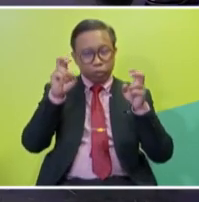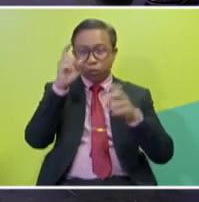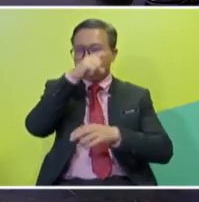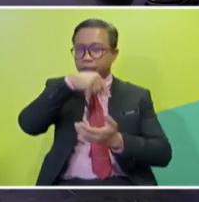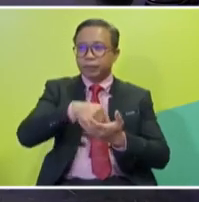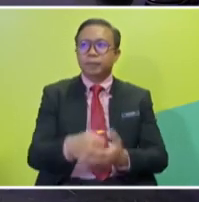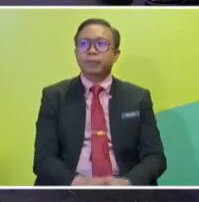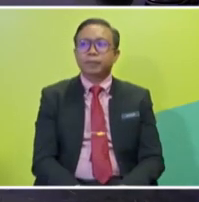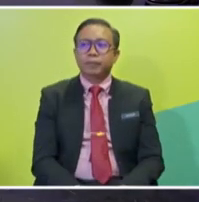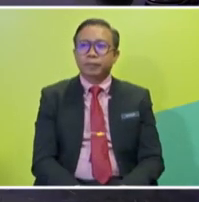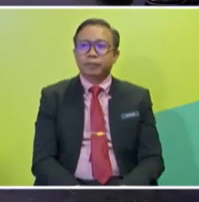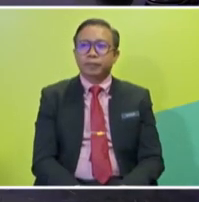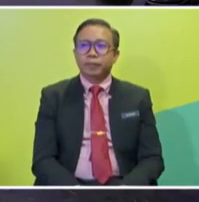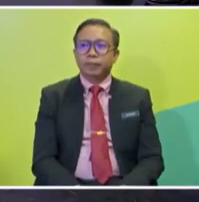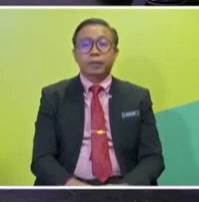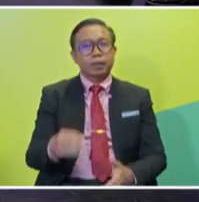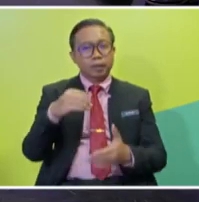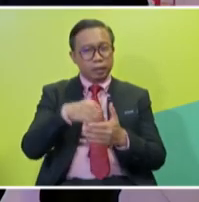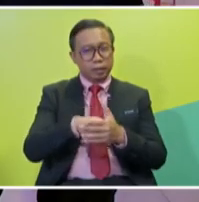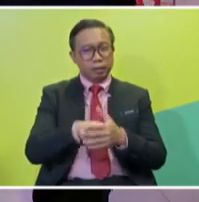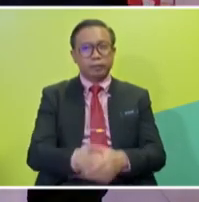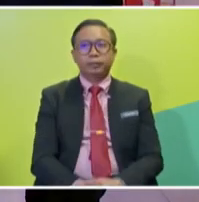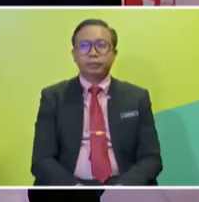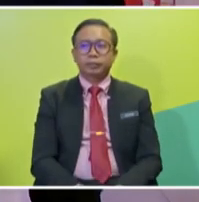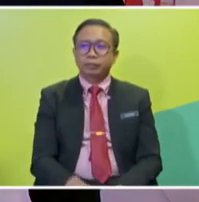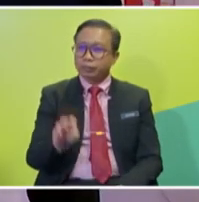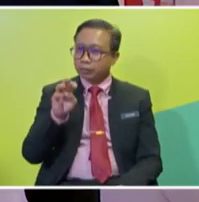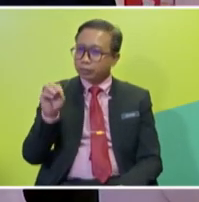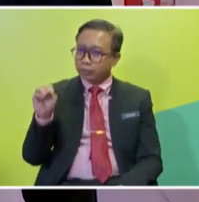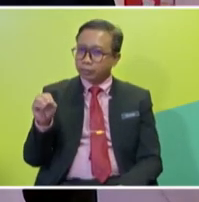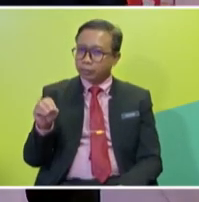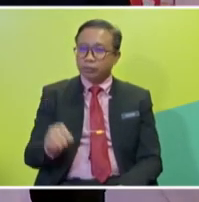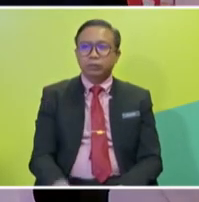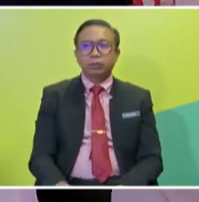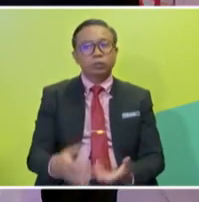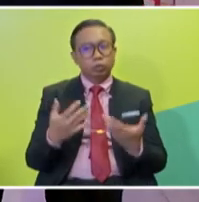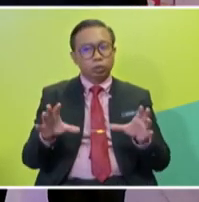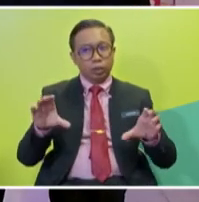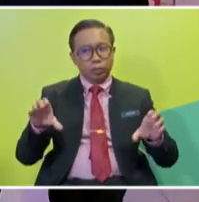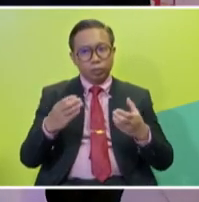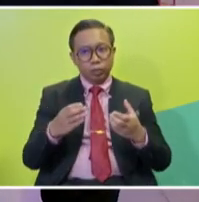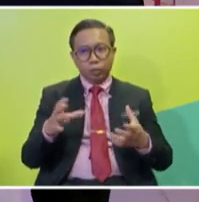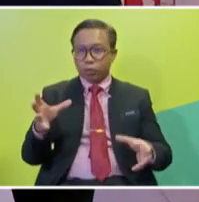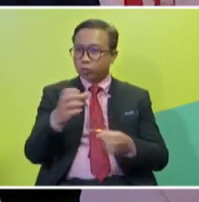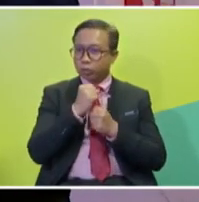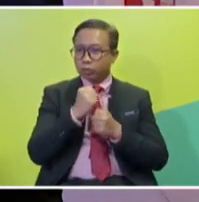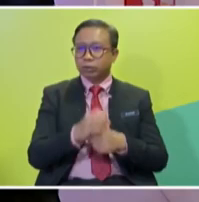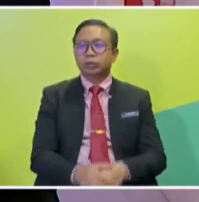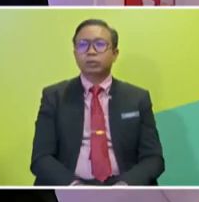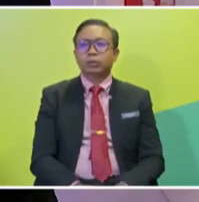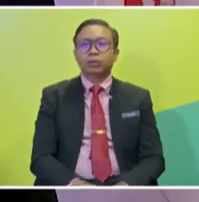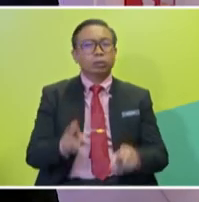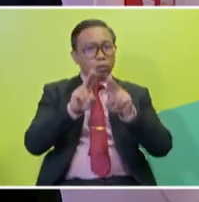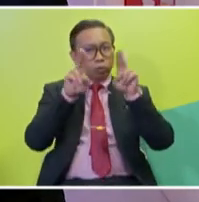ini sebenarnya dalam pada masa yang sama murid ataupun Kris sendiri telah membuat rumusan apabila daripada